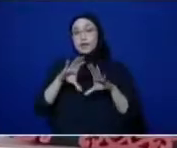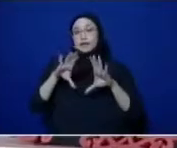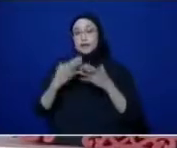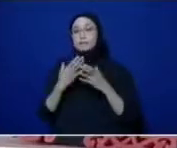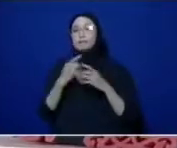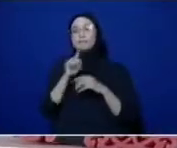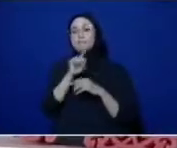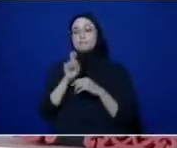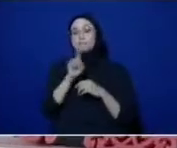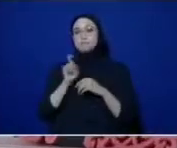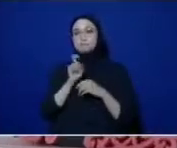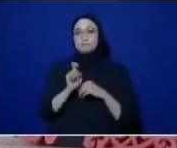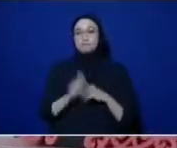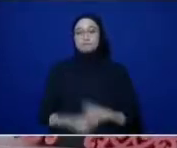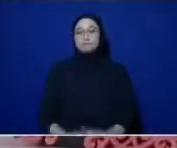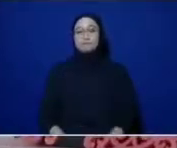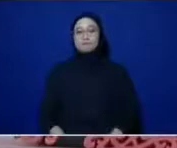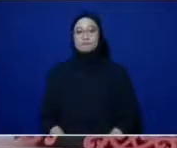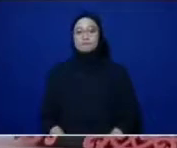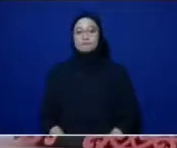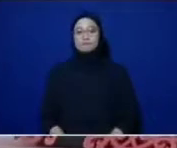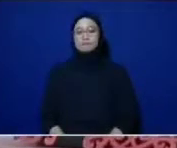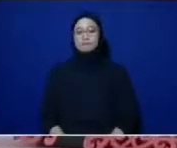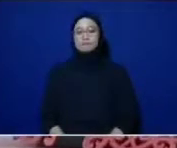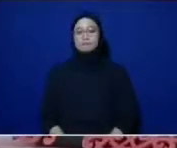untuk video ini.